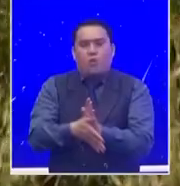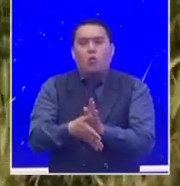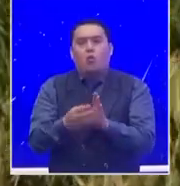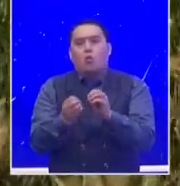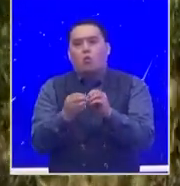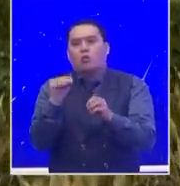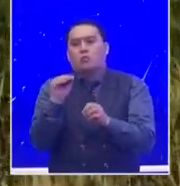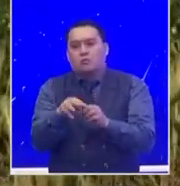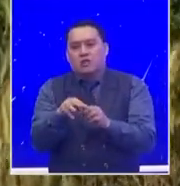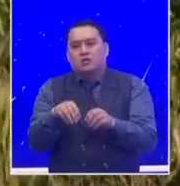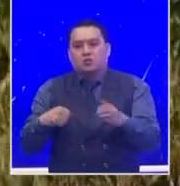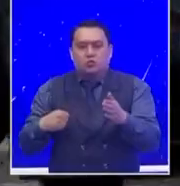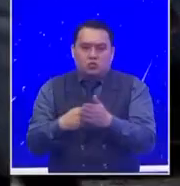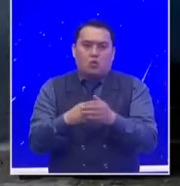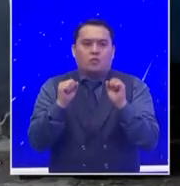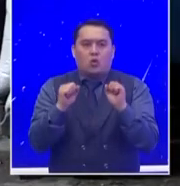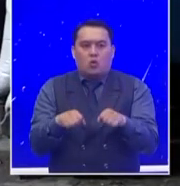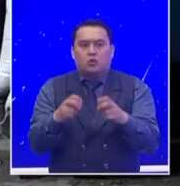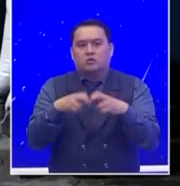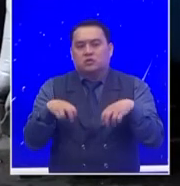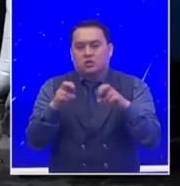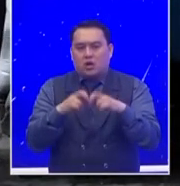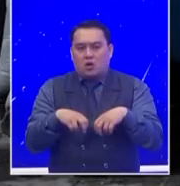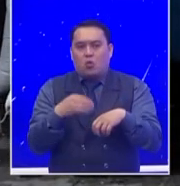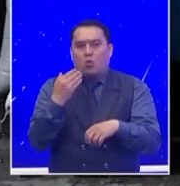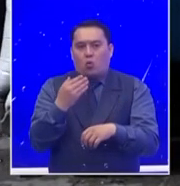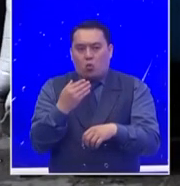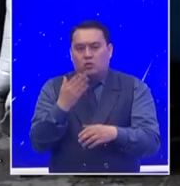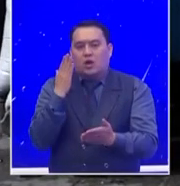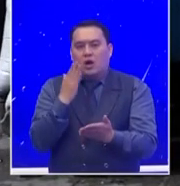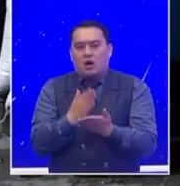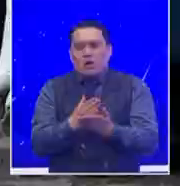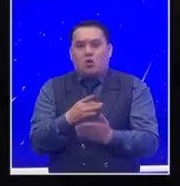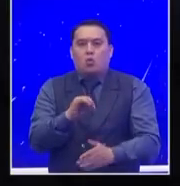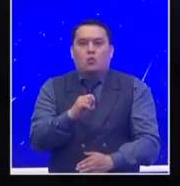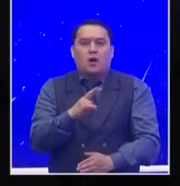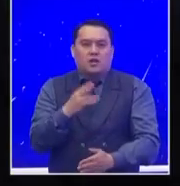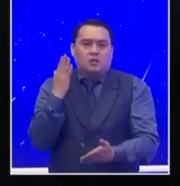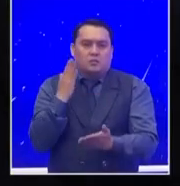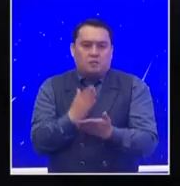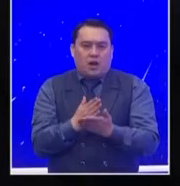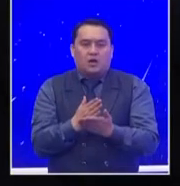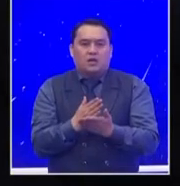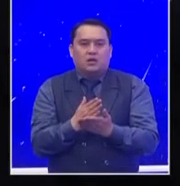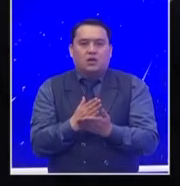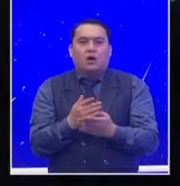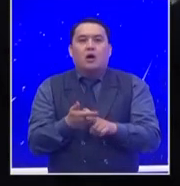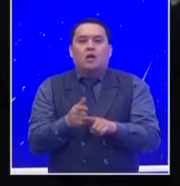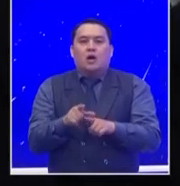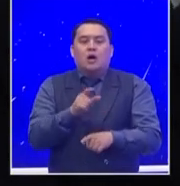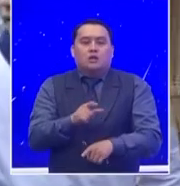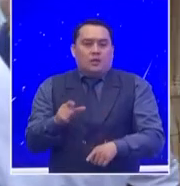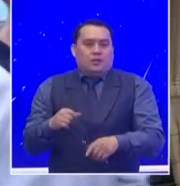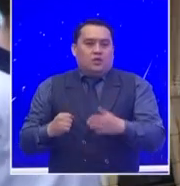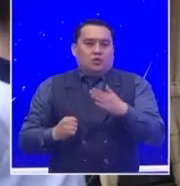10 метрге дейін жетеді. Адыраспанды зерттеу барысында оның құрамында гармалин бар екені анықталған. Бұл адамның жүрек